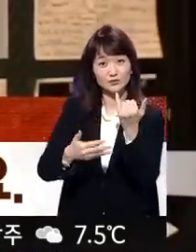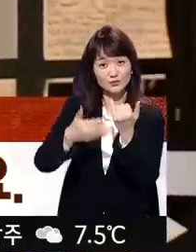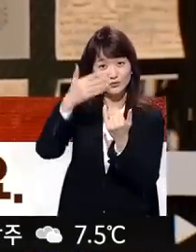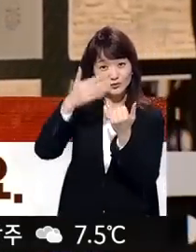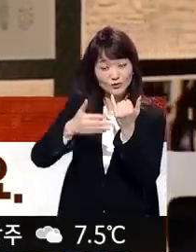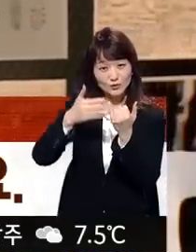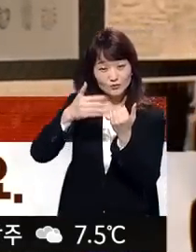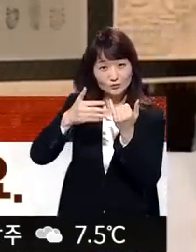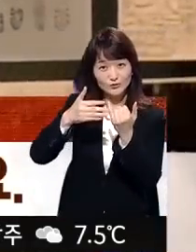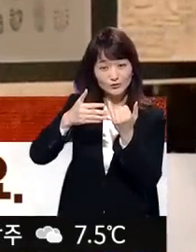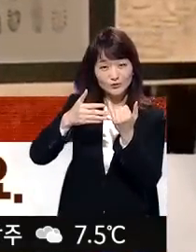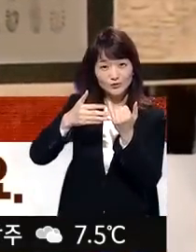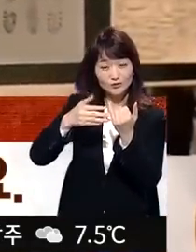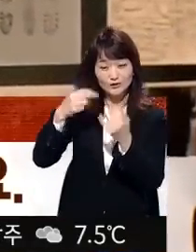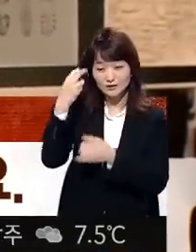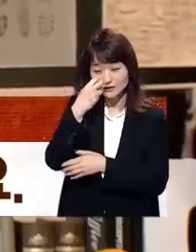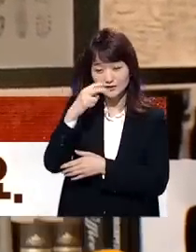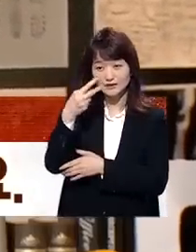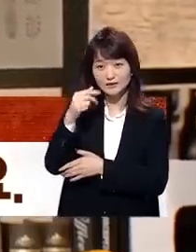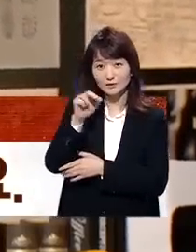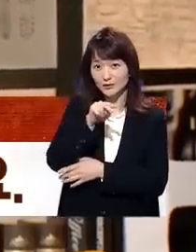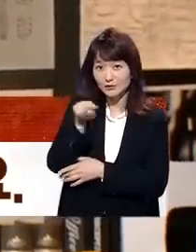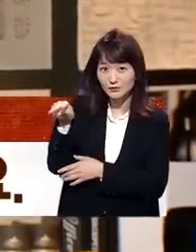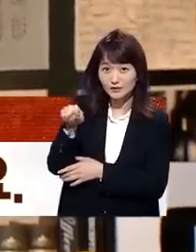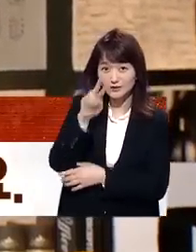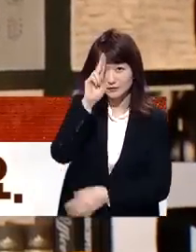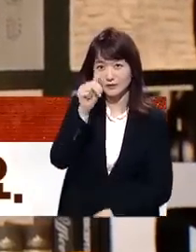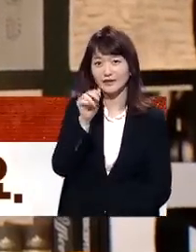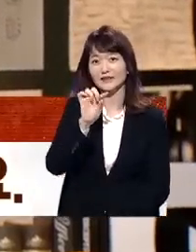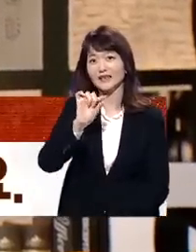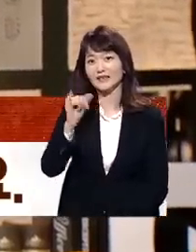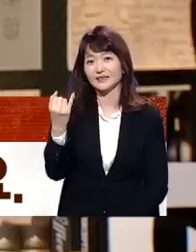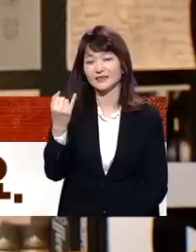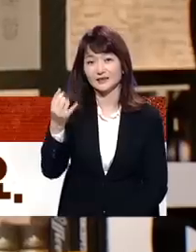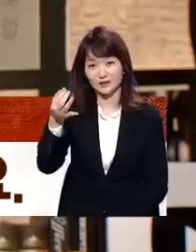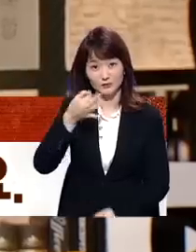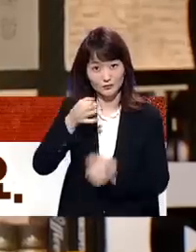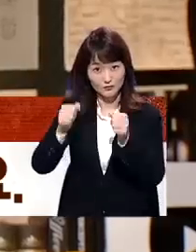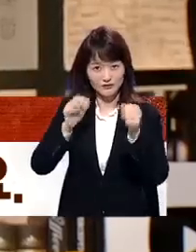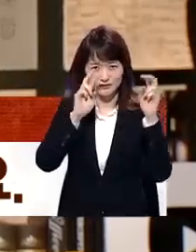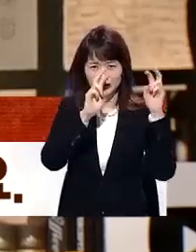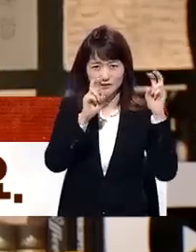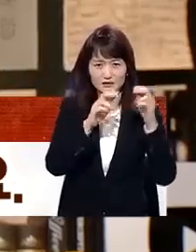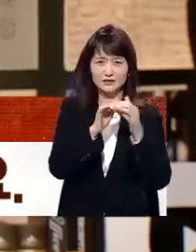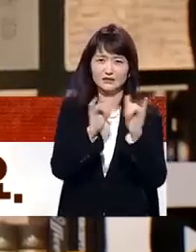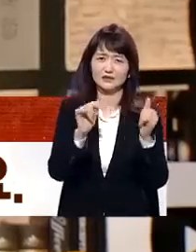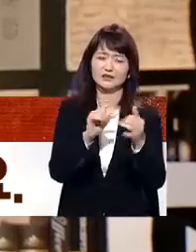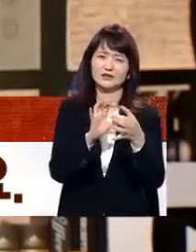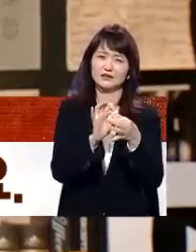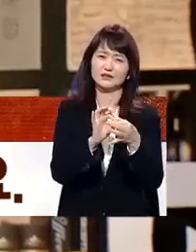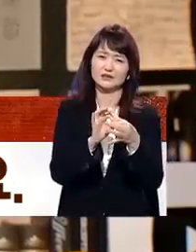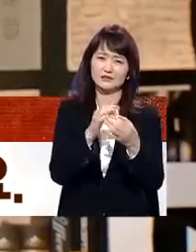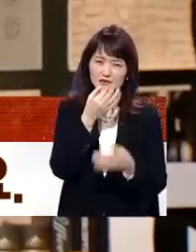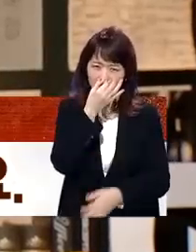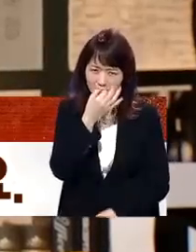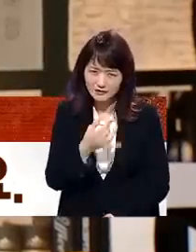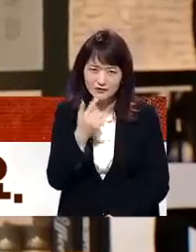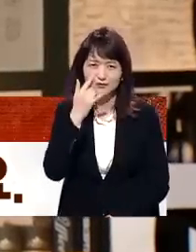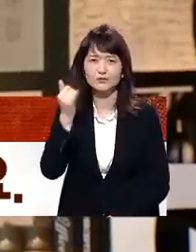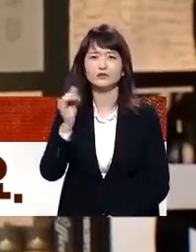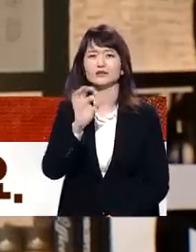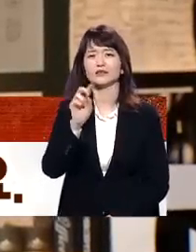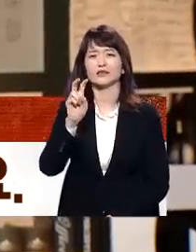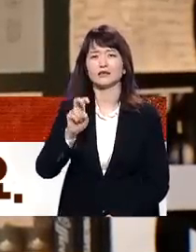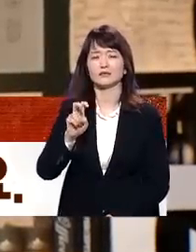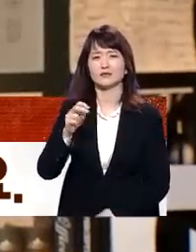사발을 접하게 되셨다는 박혜인 여사님. 박혜인 여사님 보고 계신가요? 회사에서 인간관계로 치이고 부모님이 또